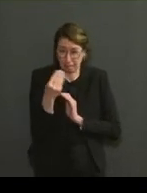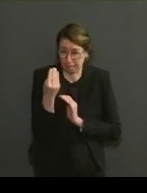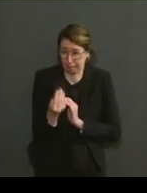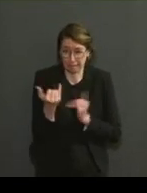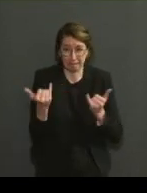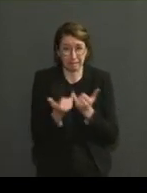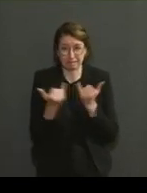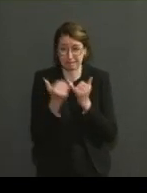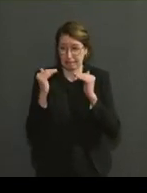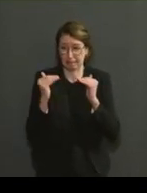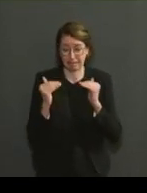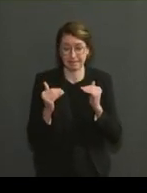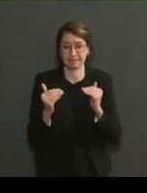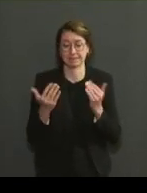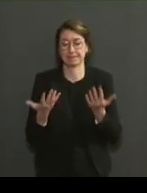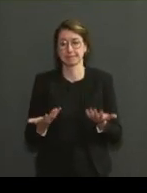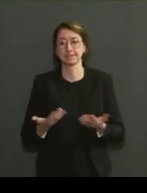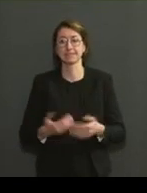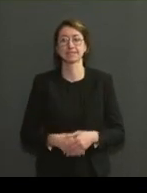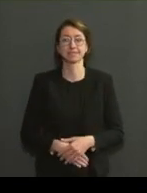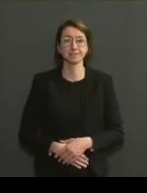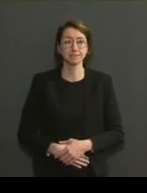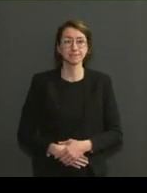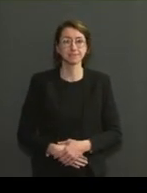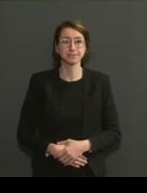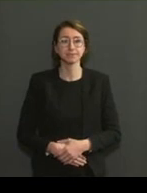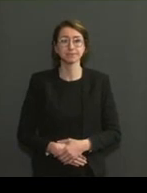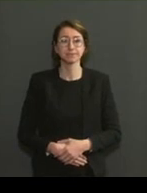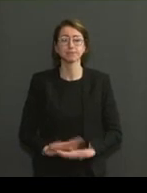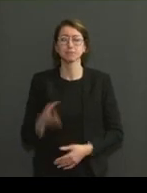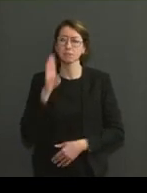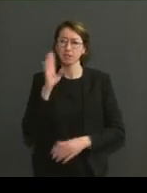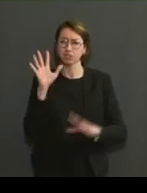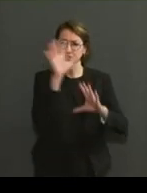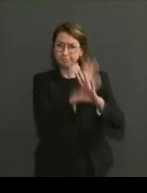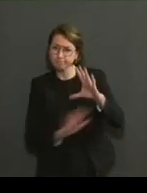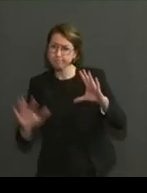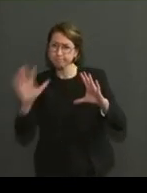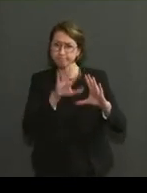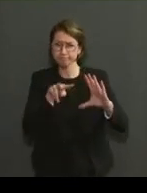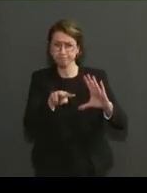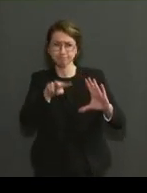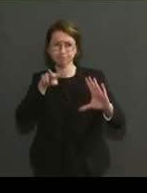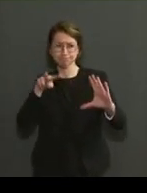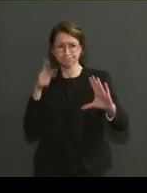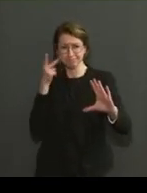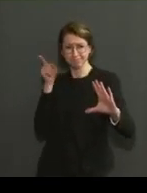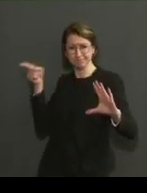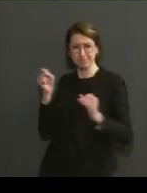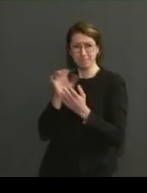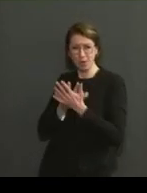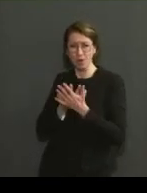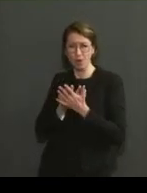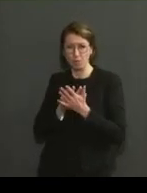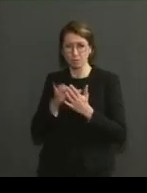Au niveau national, on va voir la carte, au niveau national, on a encore une baisse légère donc, du nombre